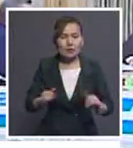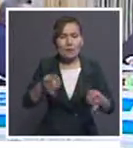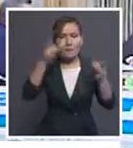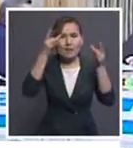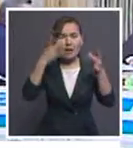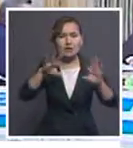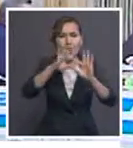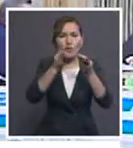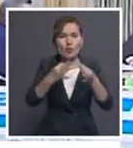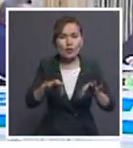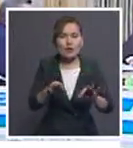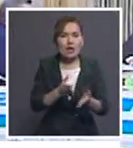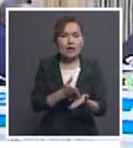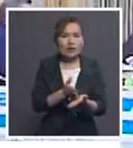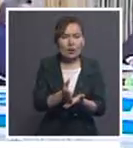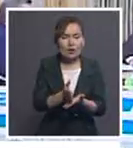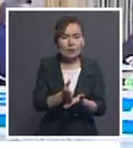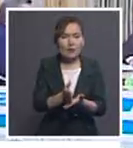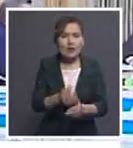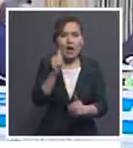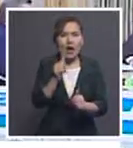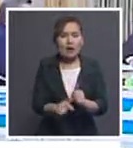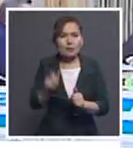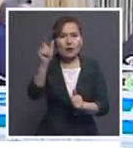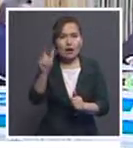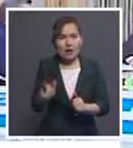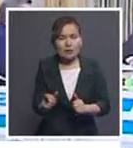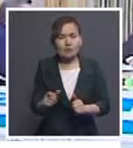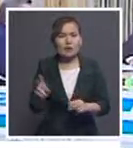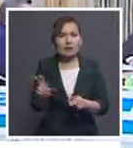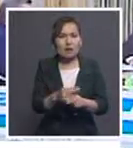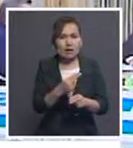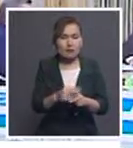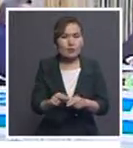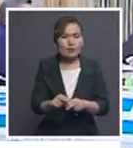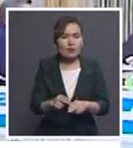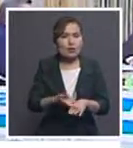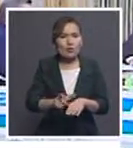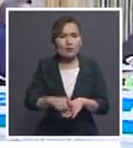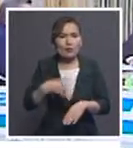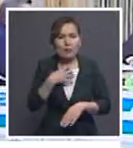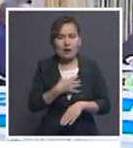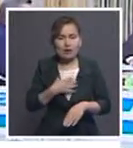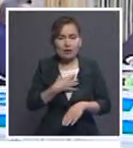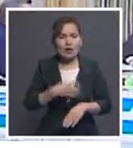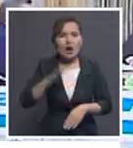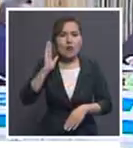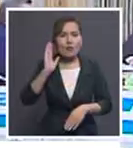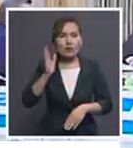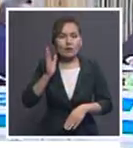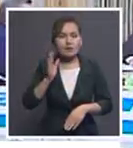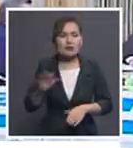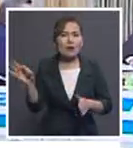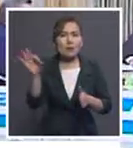мәдениет өнер саласында мына тұлғалар арқылы жастарды тәрбиелеу ең маңызды алдымыздағы ең